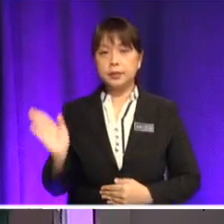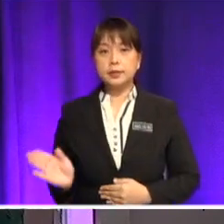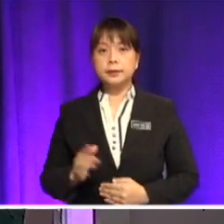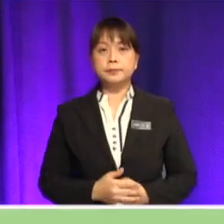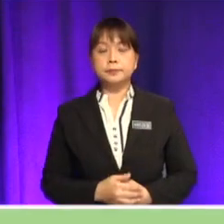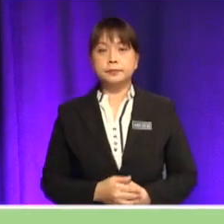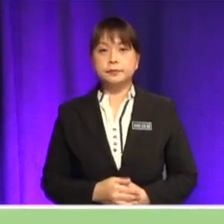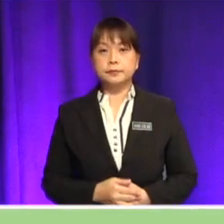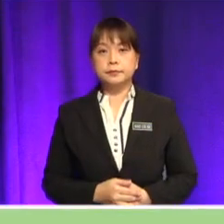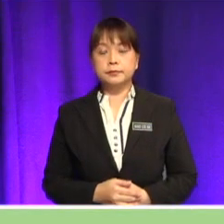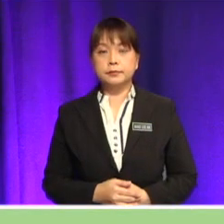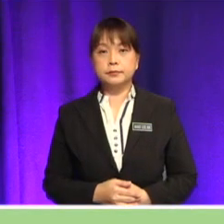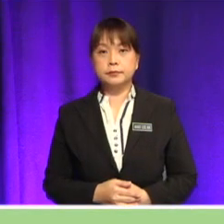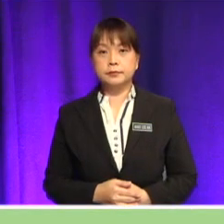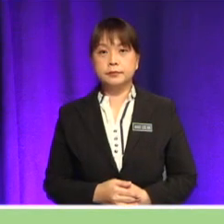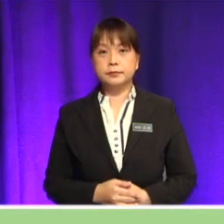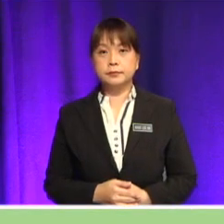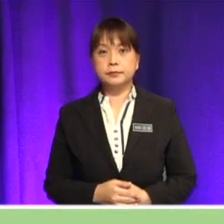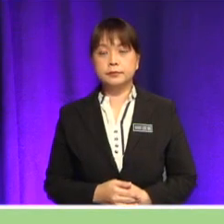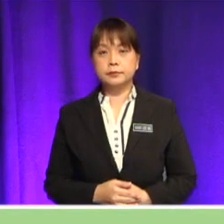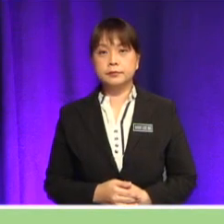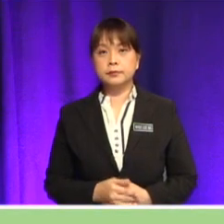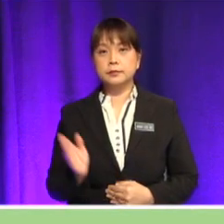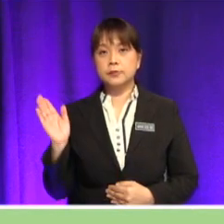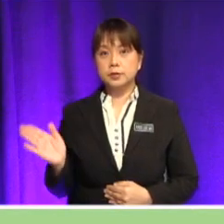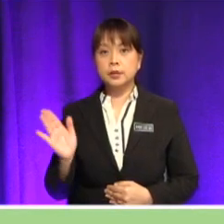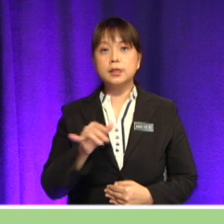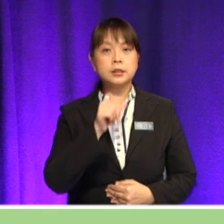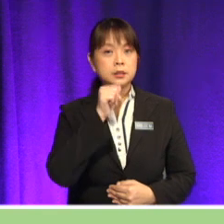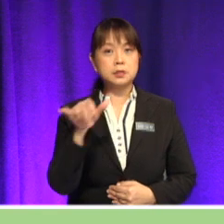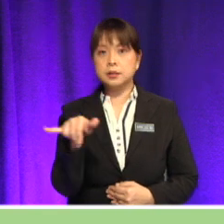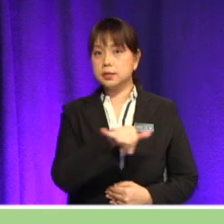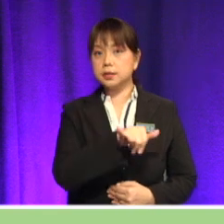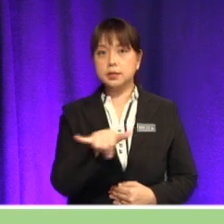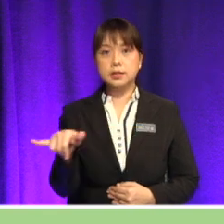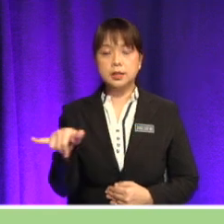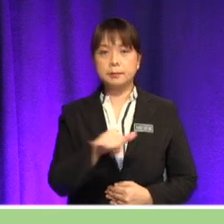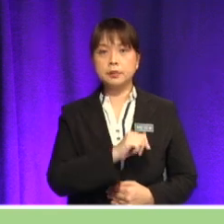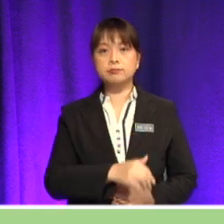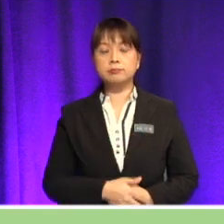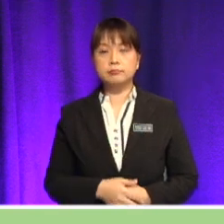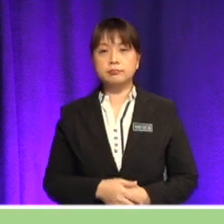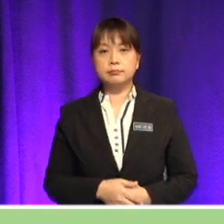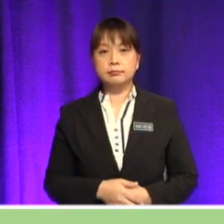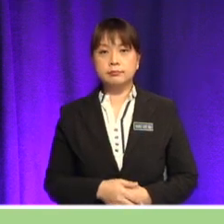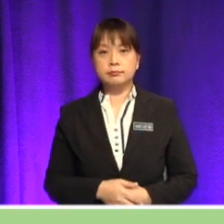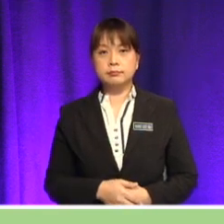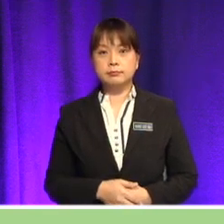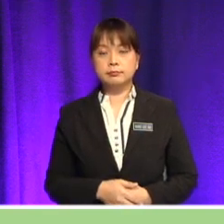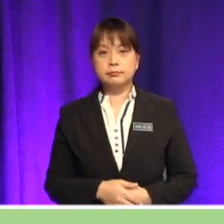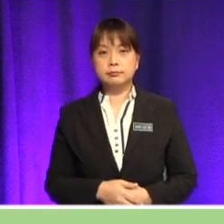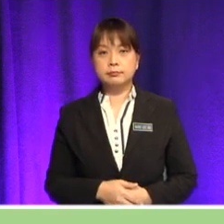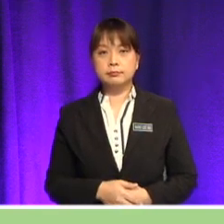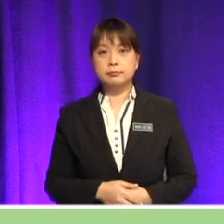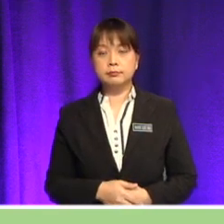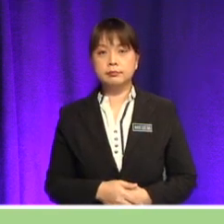merupakan tiup yang tidak seragam tiup yang tak seragam nih kita Panggil pencuri merupakan tiup yang bagian